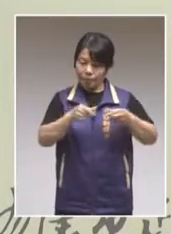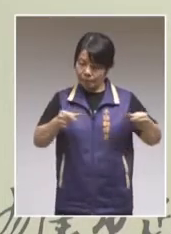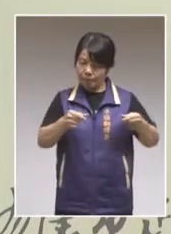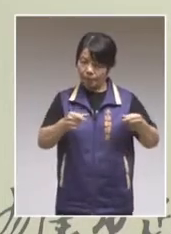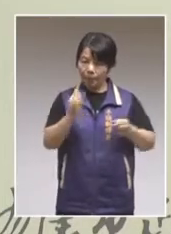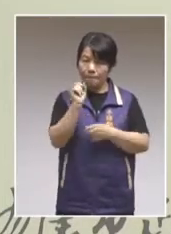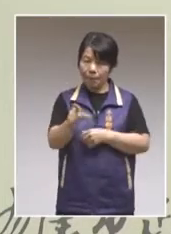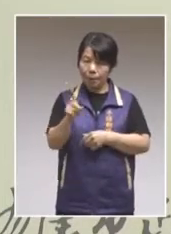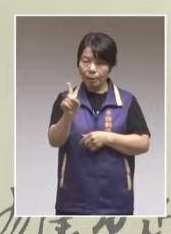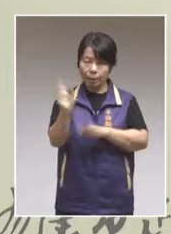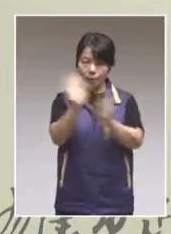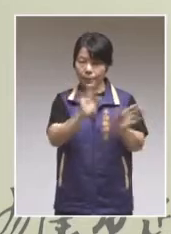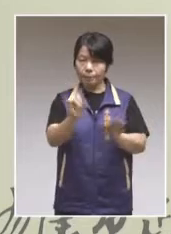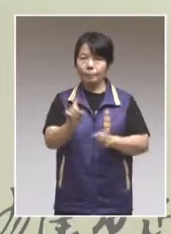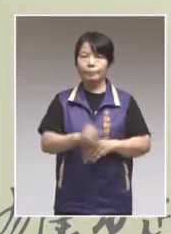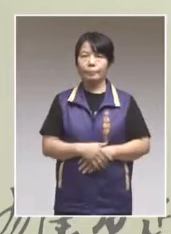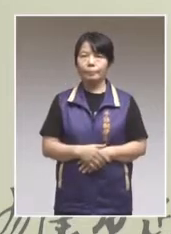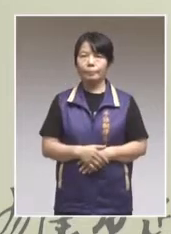的部分，